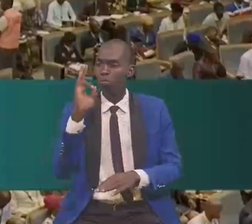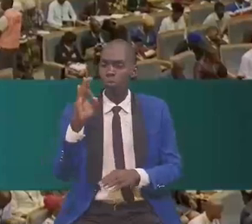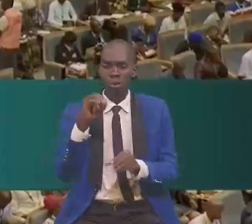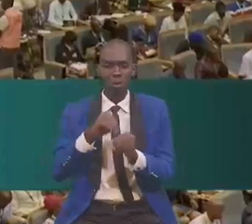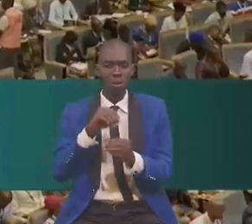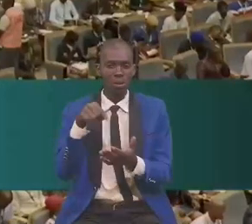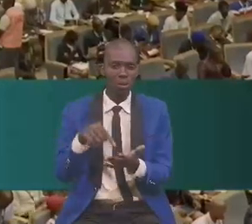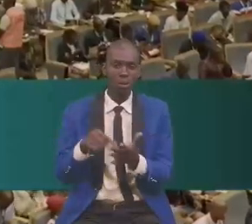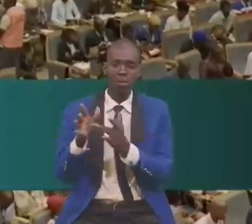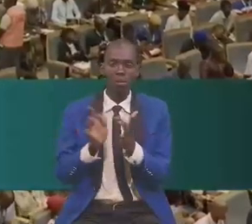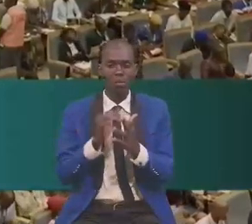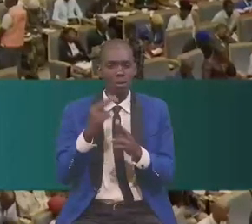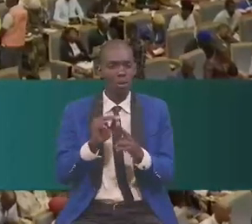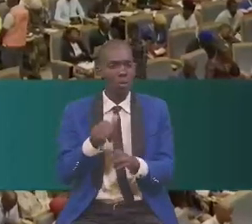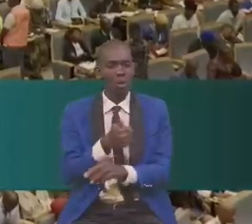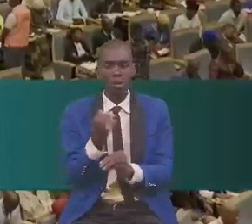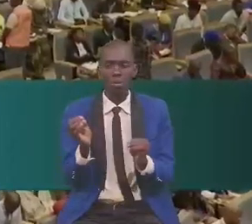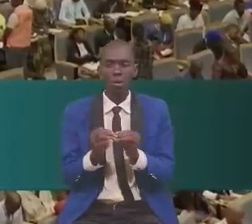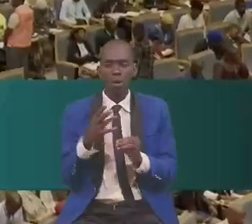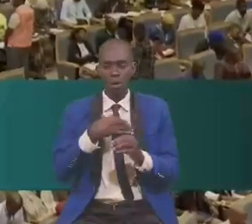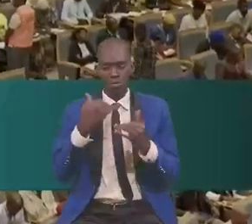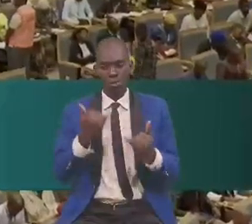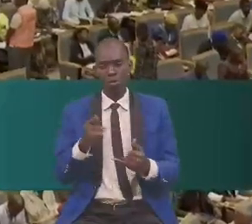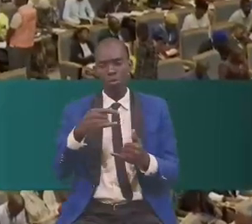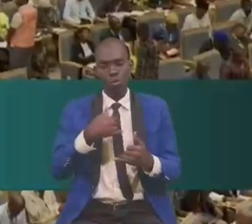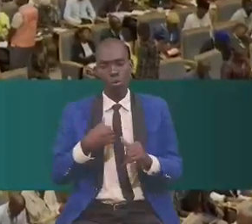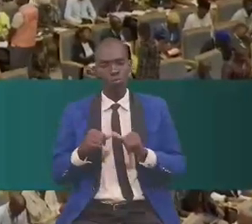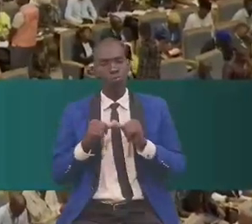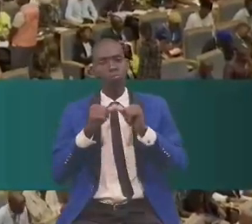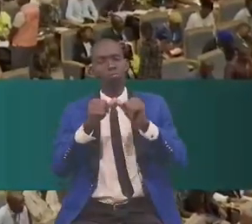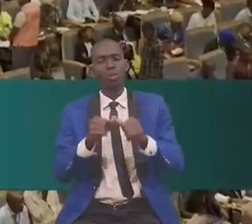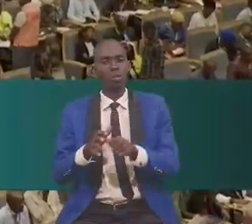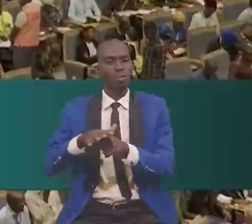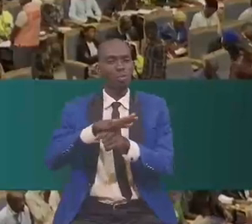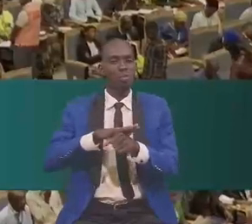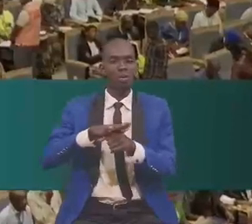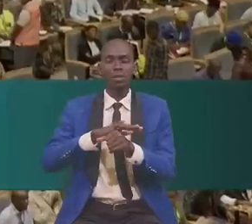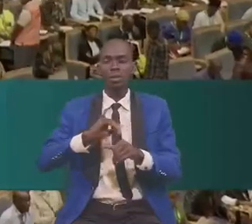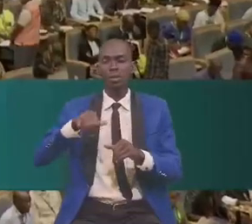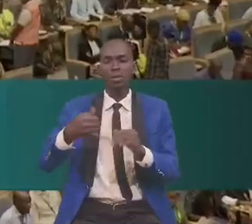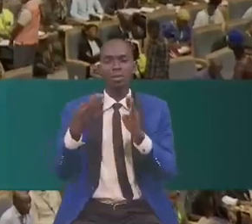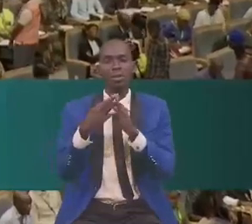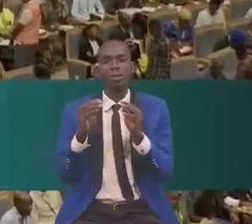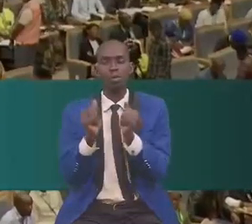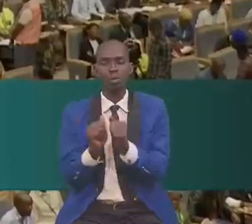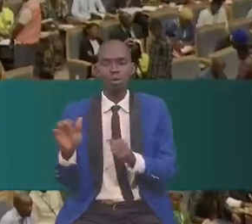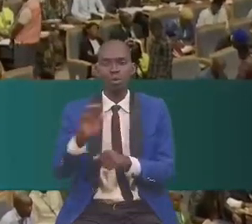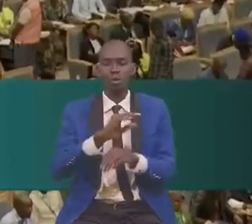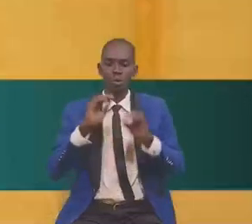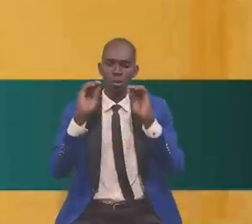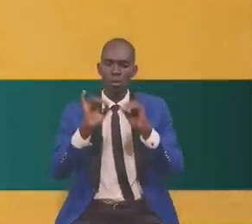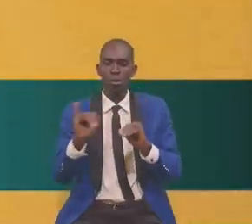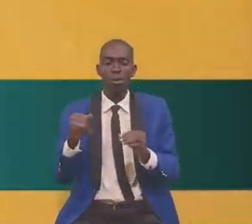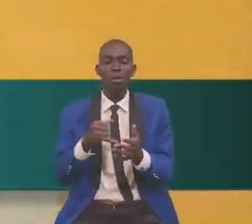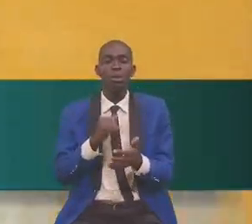Maintenant, vous avez rempli Jérusalem de votre doctrine. C'est l'évangélisation de puissance. Chapitre